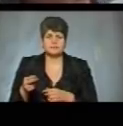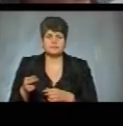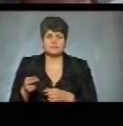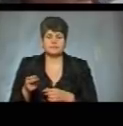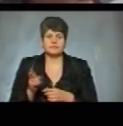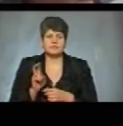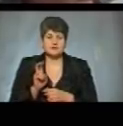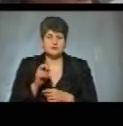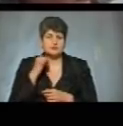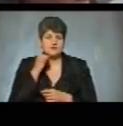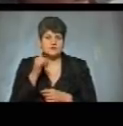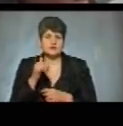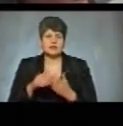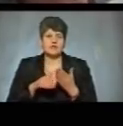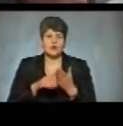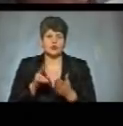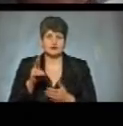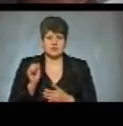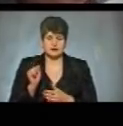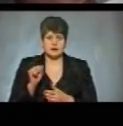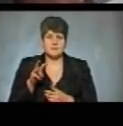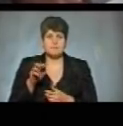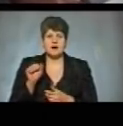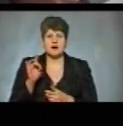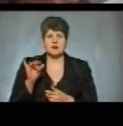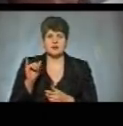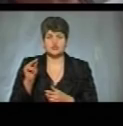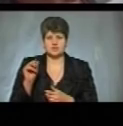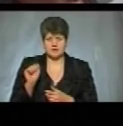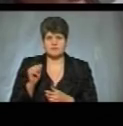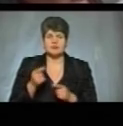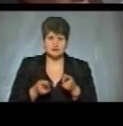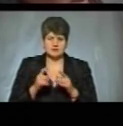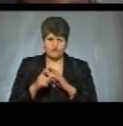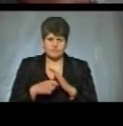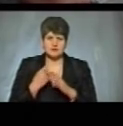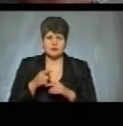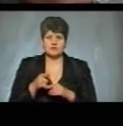волонтерку Марічку, і вона дійсно